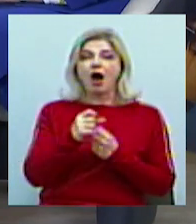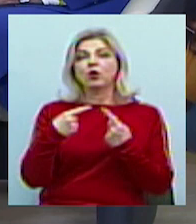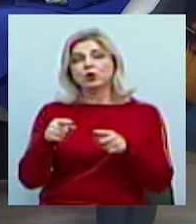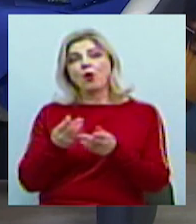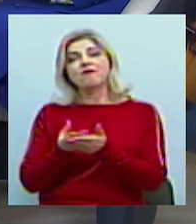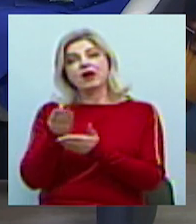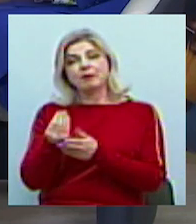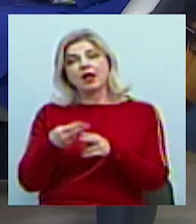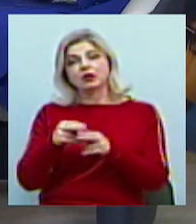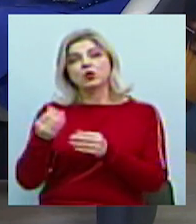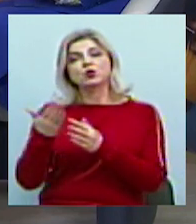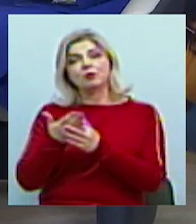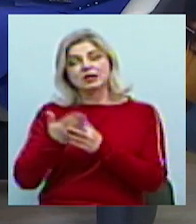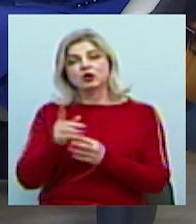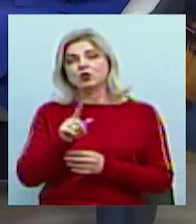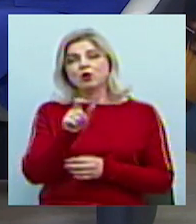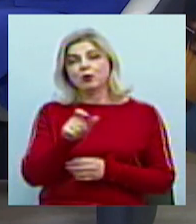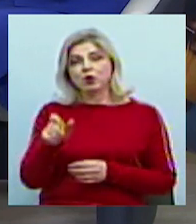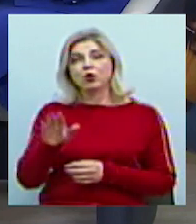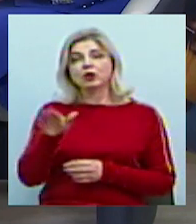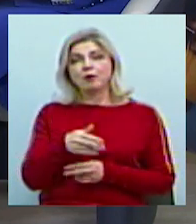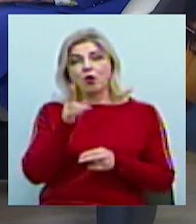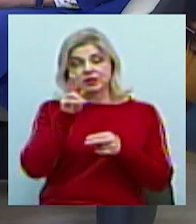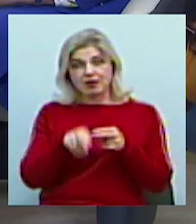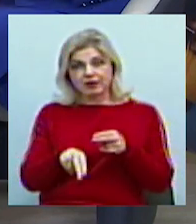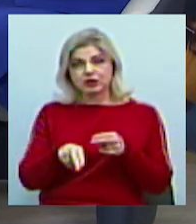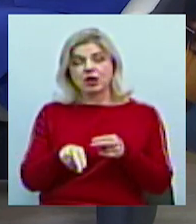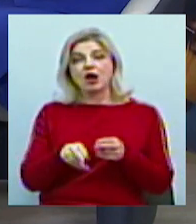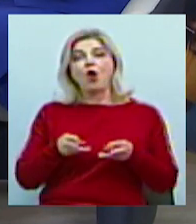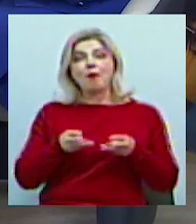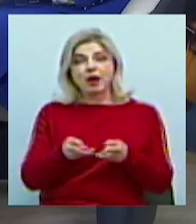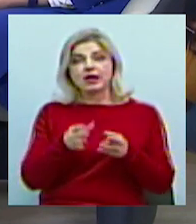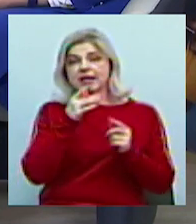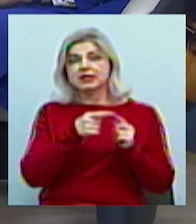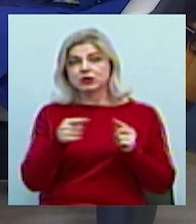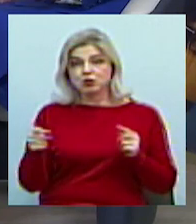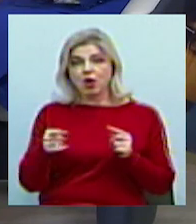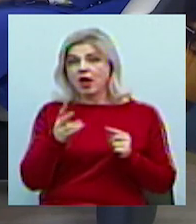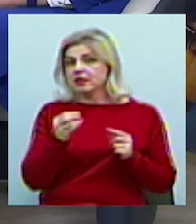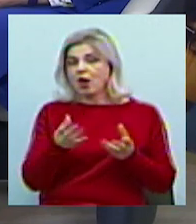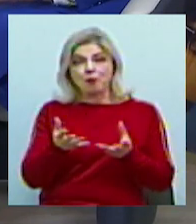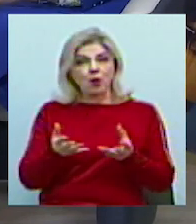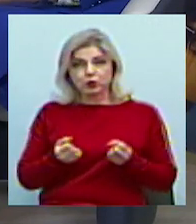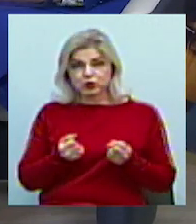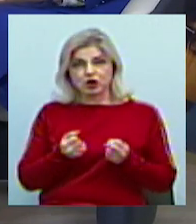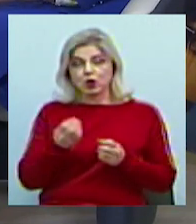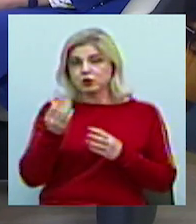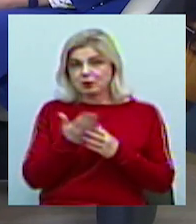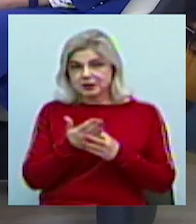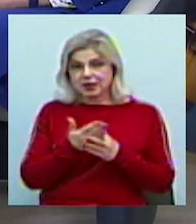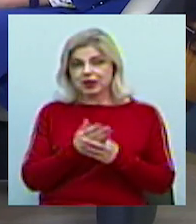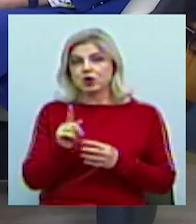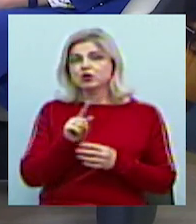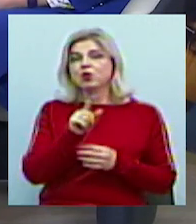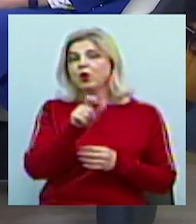буде субсидія, що потім люди, після того, як завершиться опалювальний сезон, не отримують ці субсидії, щоб вони не думали, що вони